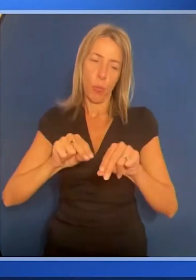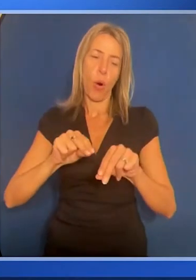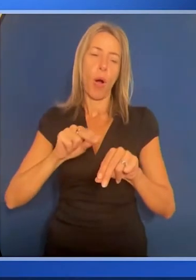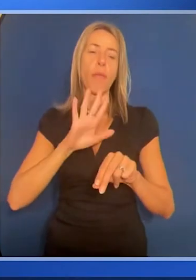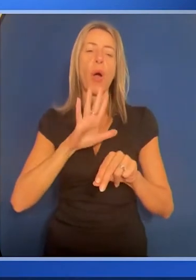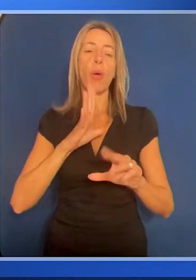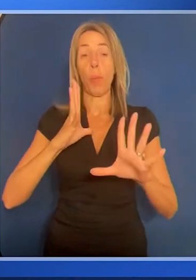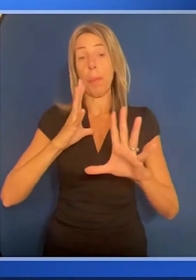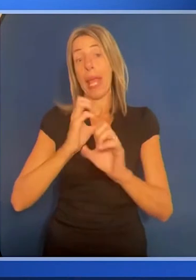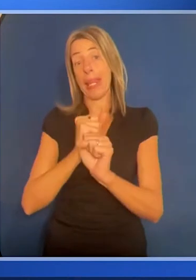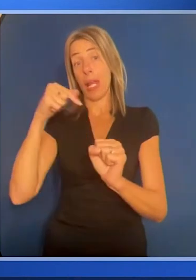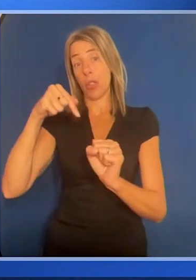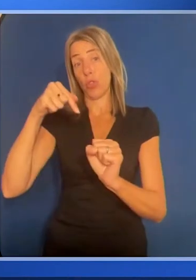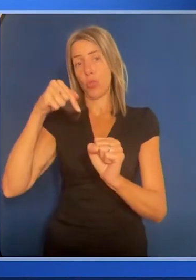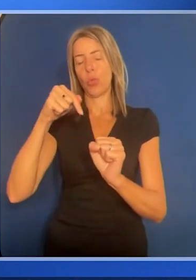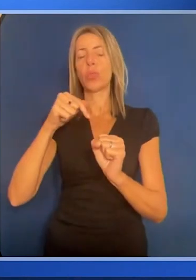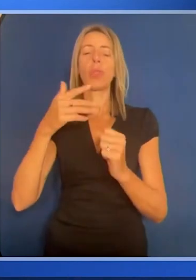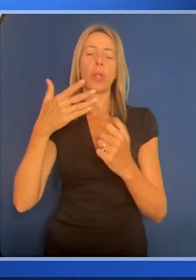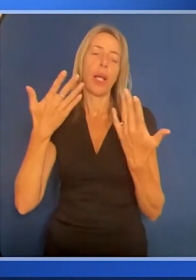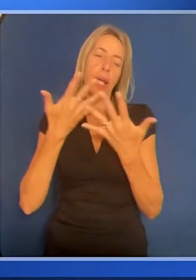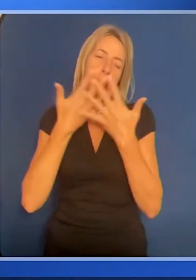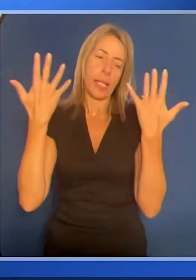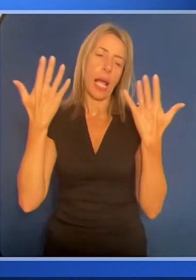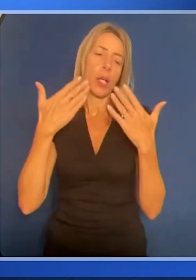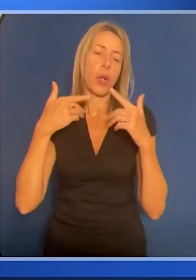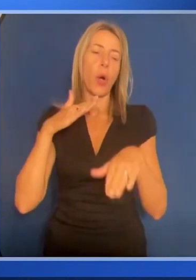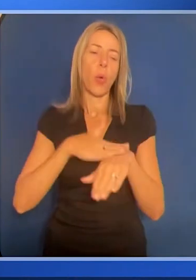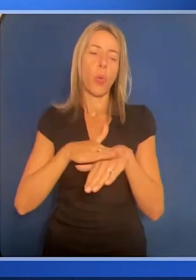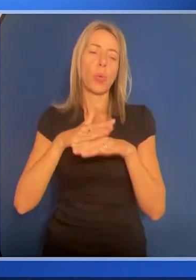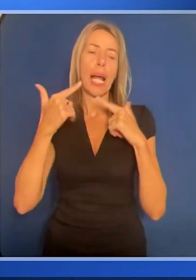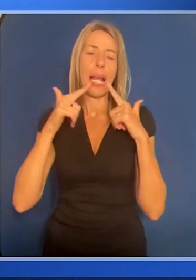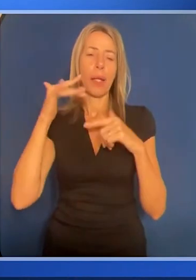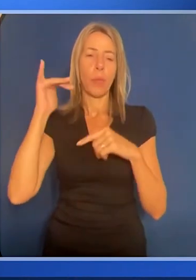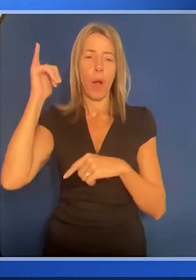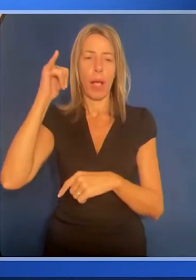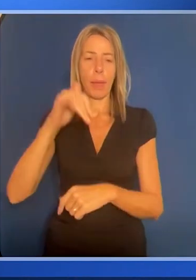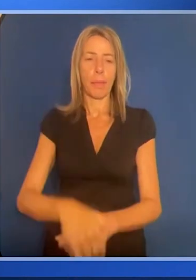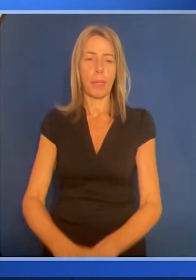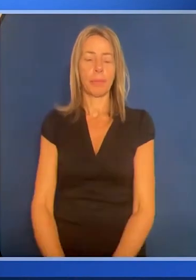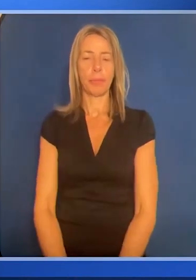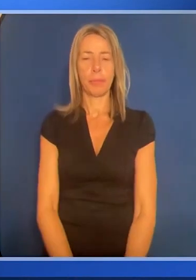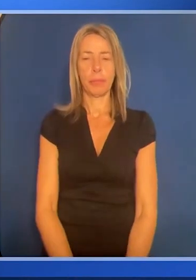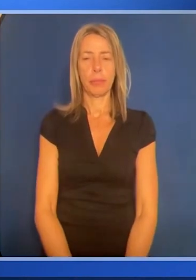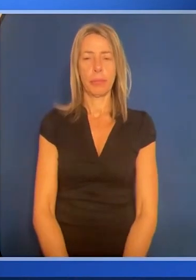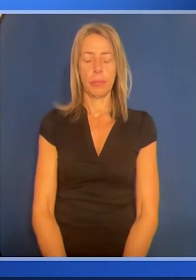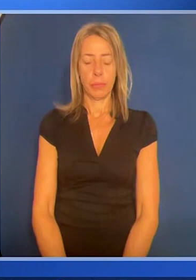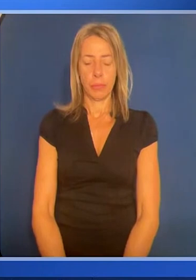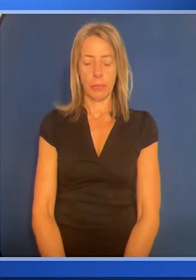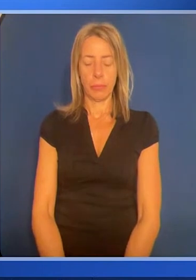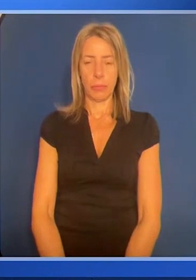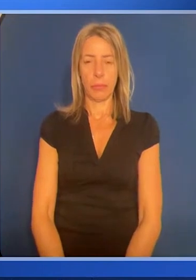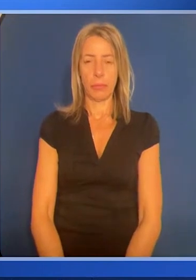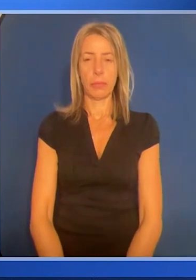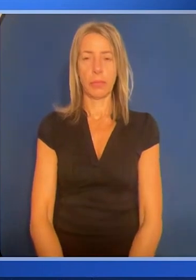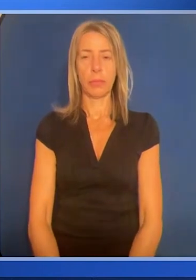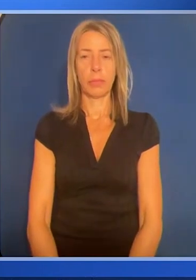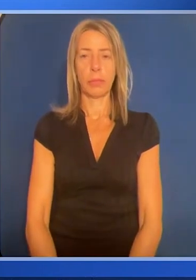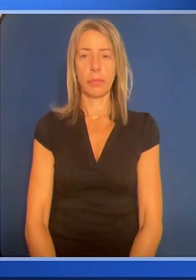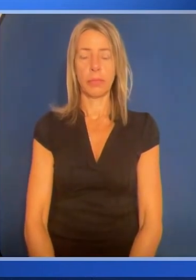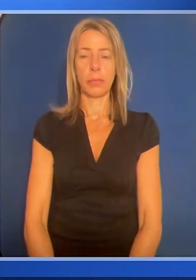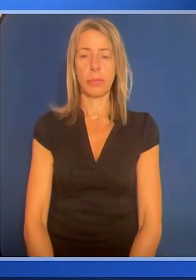فظهرت فيه عزله كثيره وتاثر الشباب اكثر من غيرهم بهذه الشده